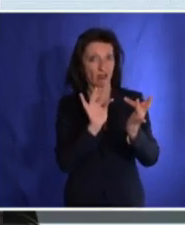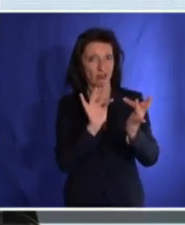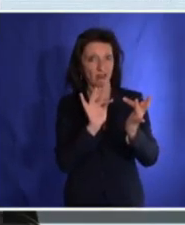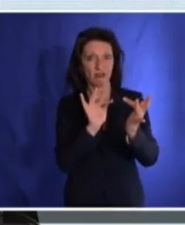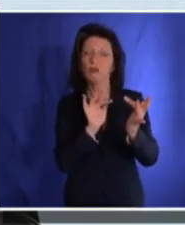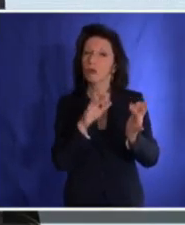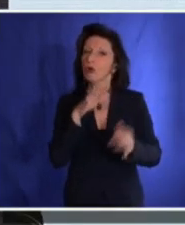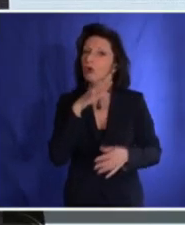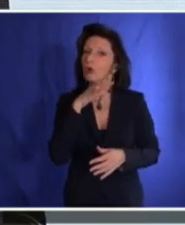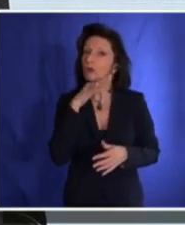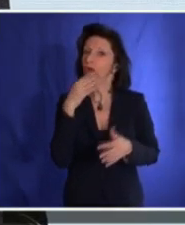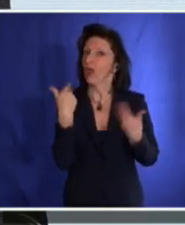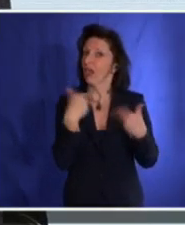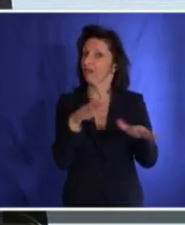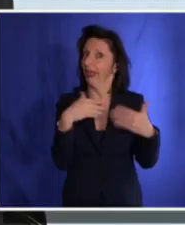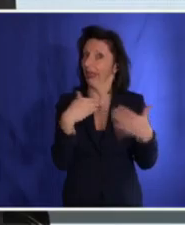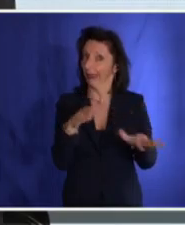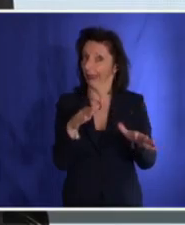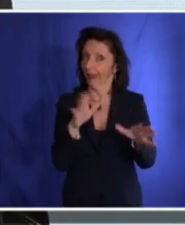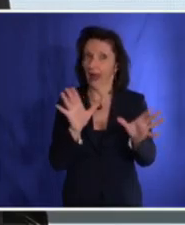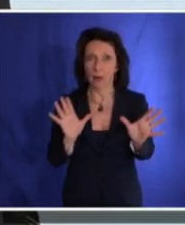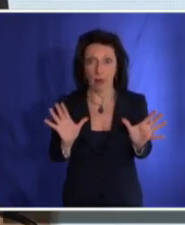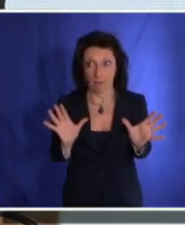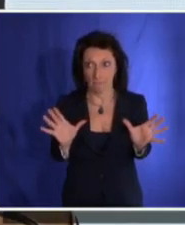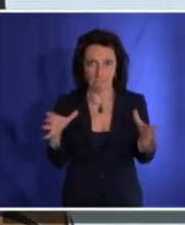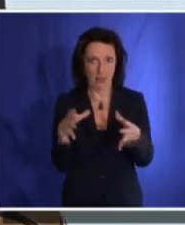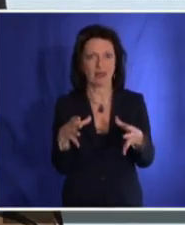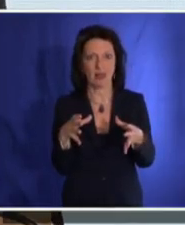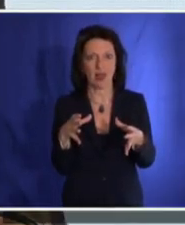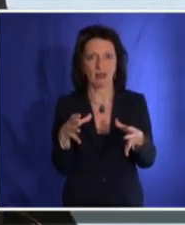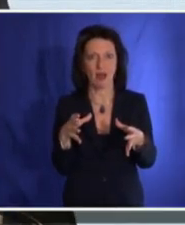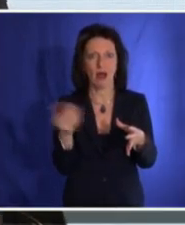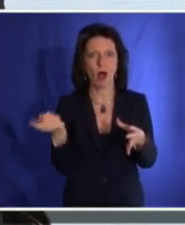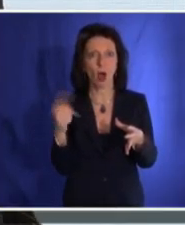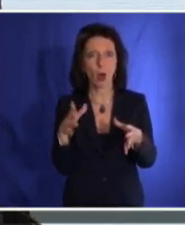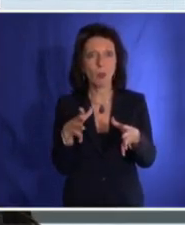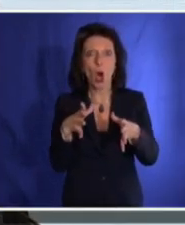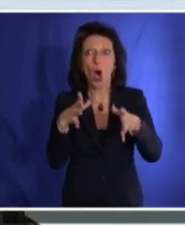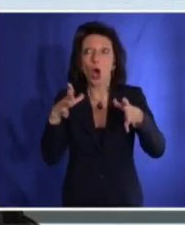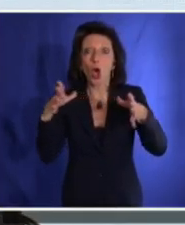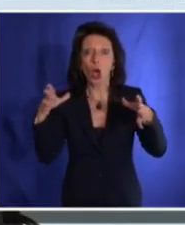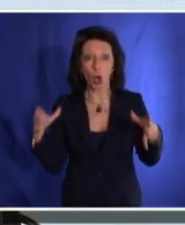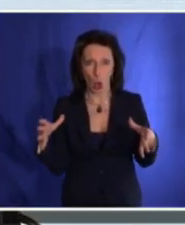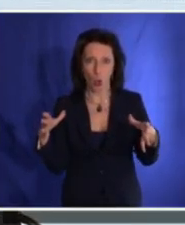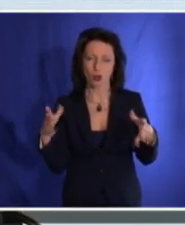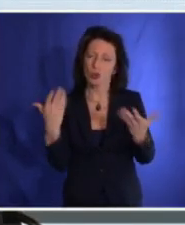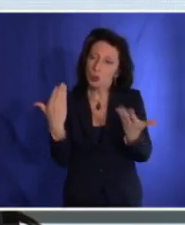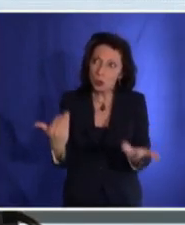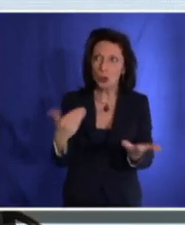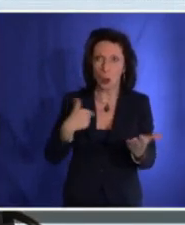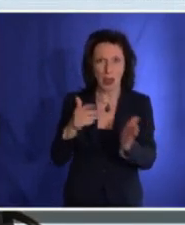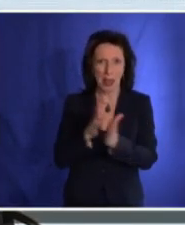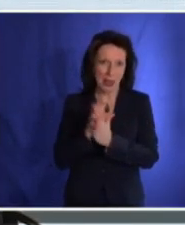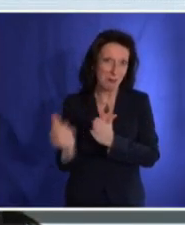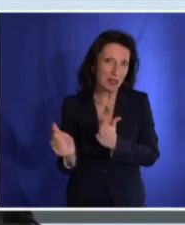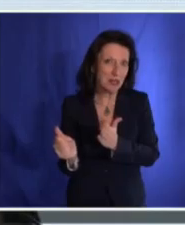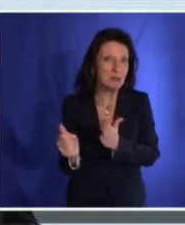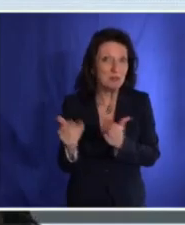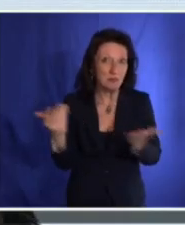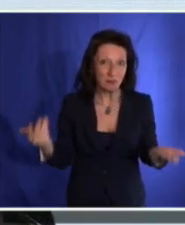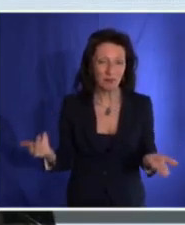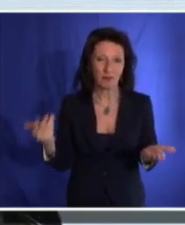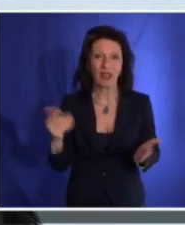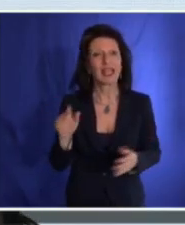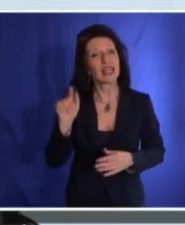los, miteinander wird man groß. Das ist meine Interpretation. Und mit diesem Appell und mit